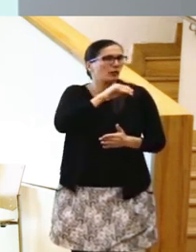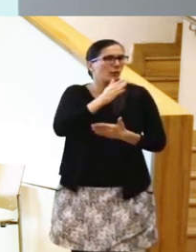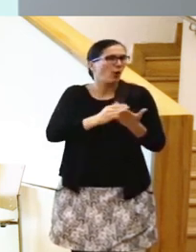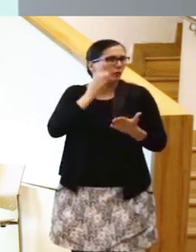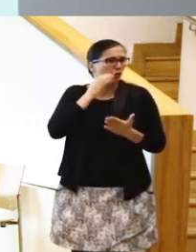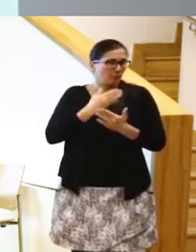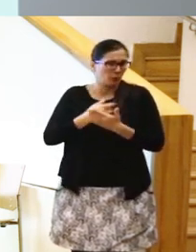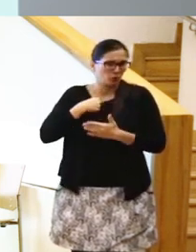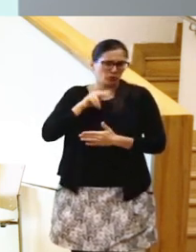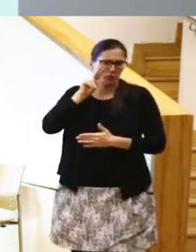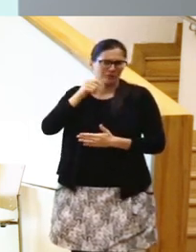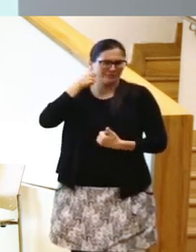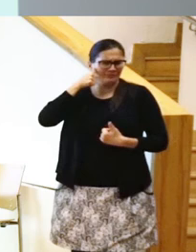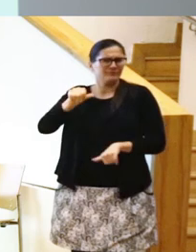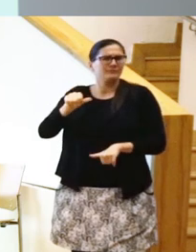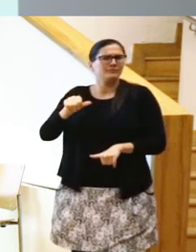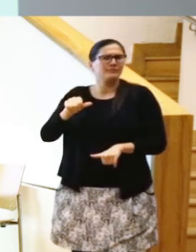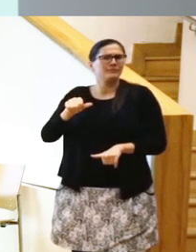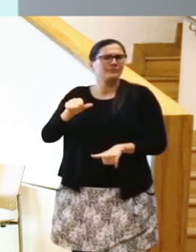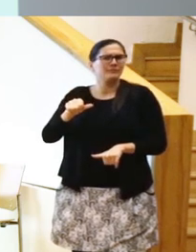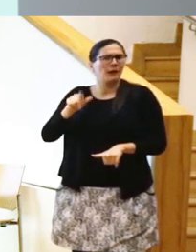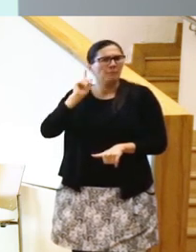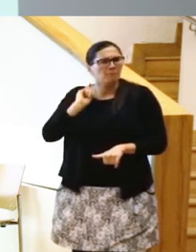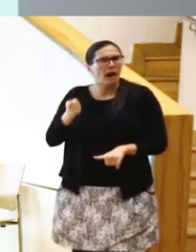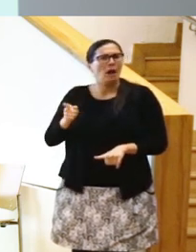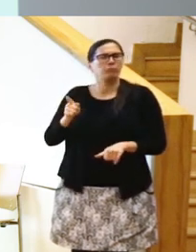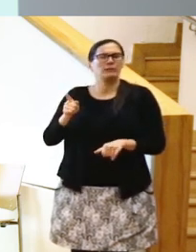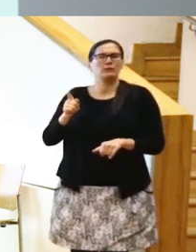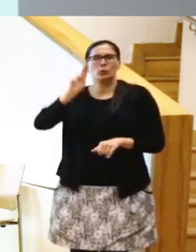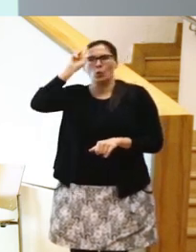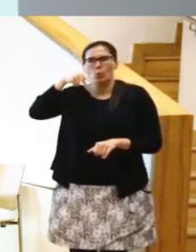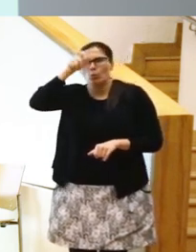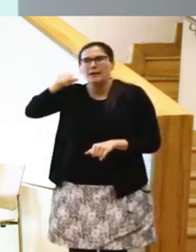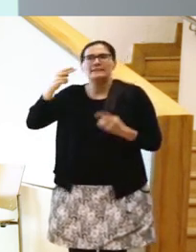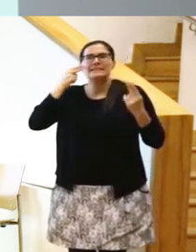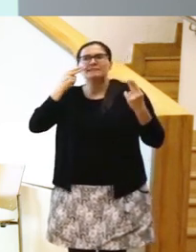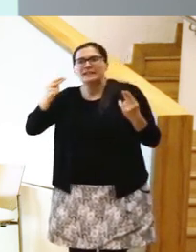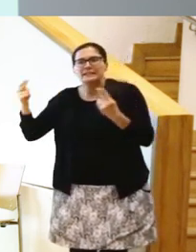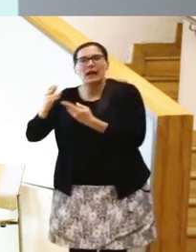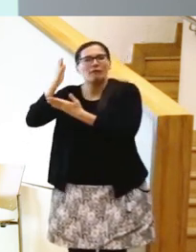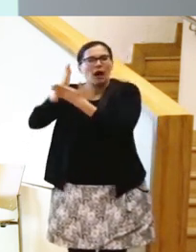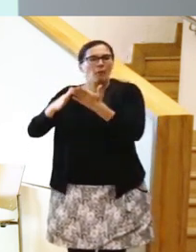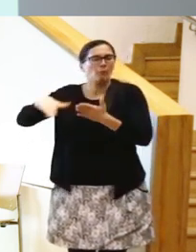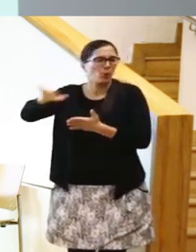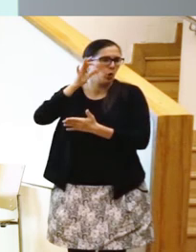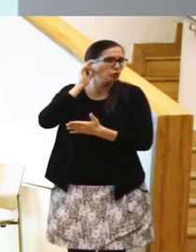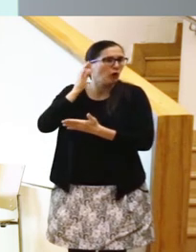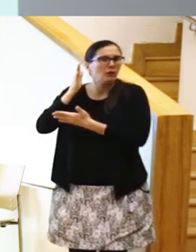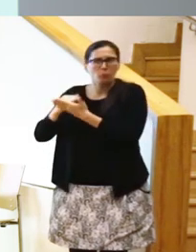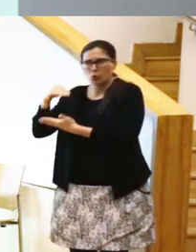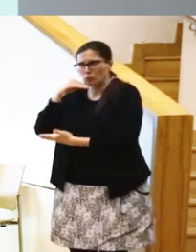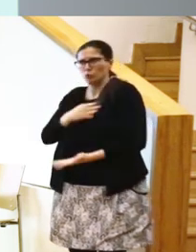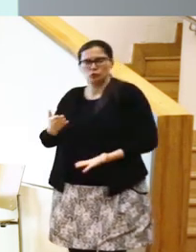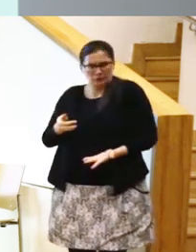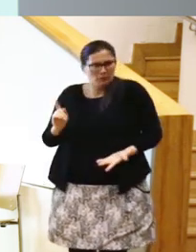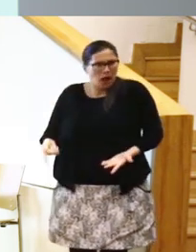divné, že se to nijak jako neodráží na jako sbírkách státních nebo veřejných